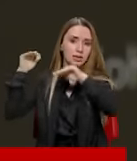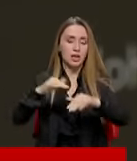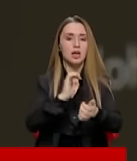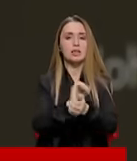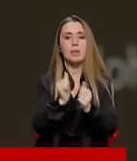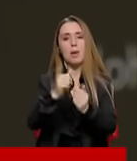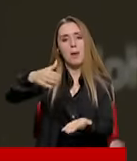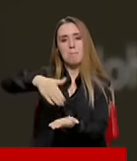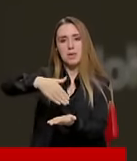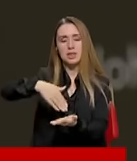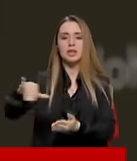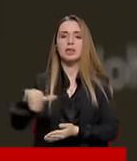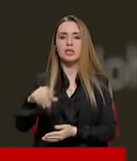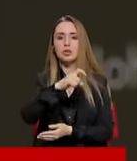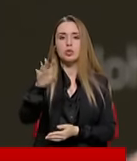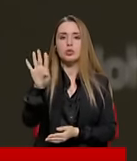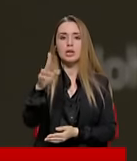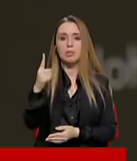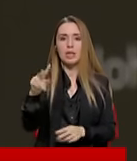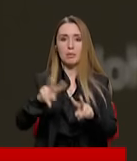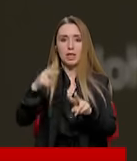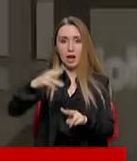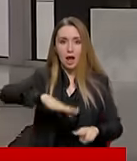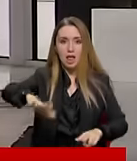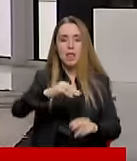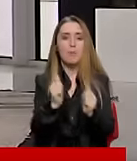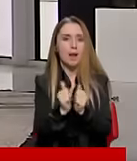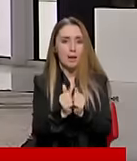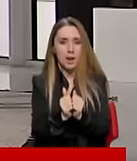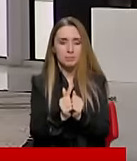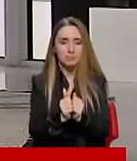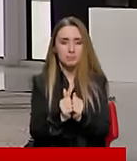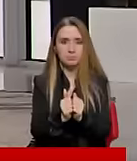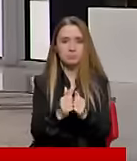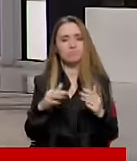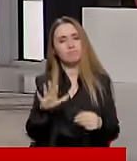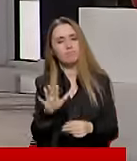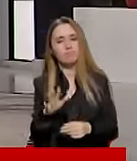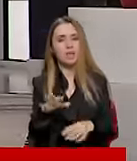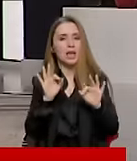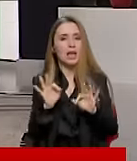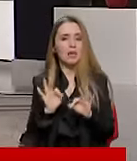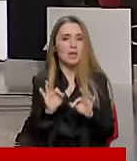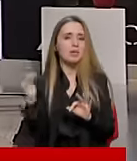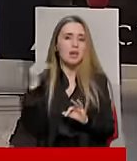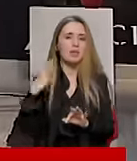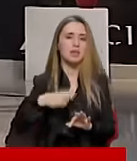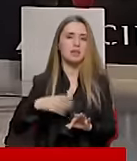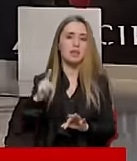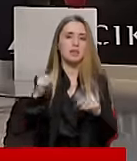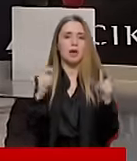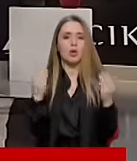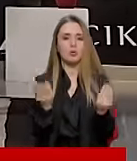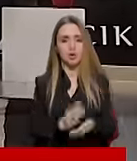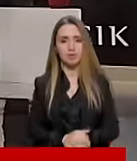orada piknik yapacak yanındaki 94 40.000 metrekare alanla beraber Eee herhalde sürekli olarak gelmek isteyecekleri bir yer